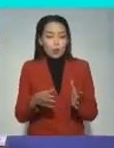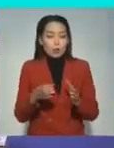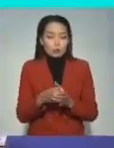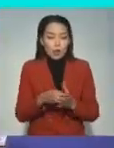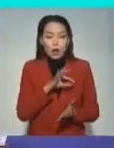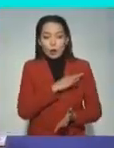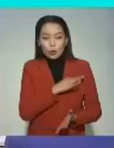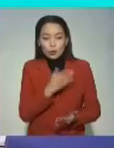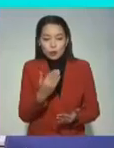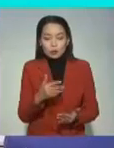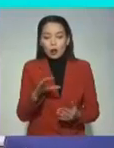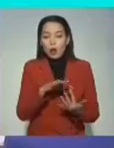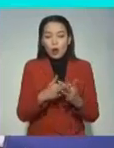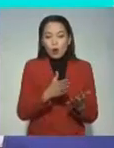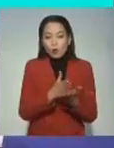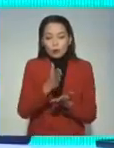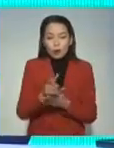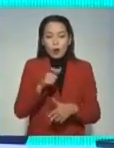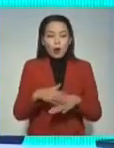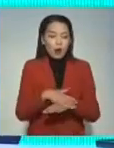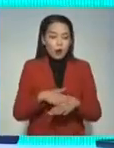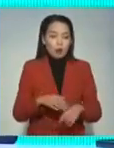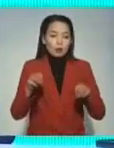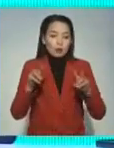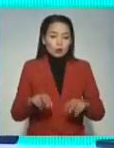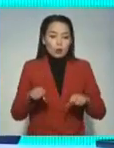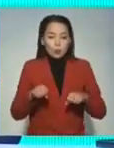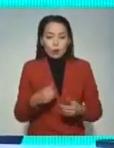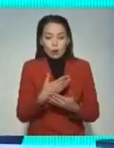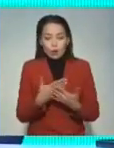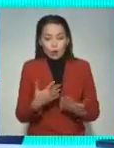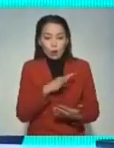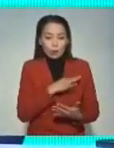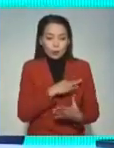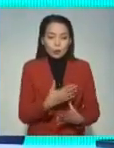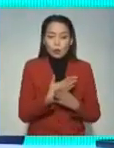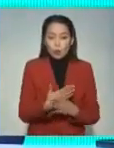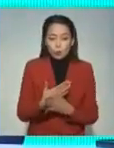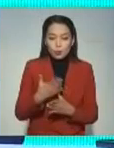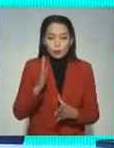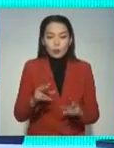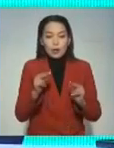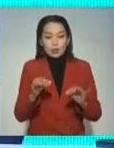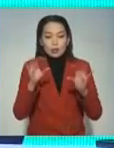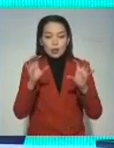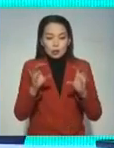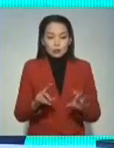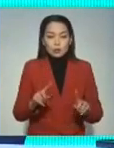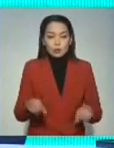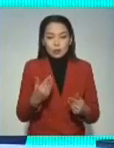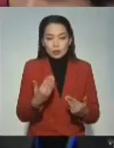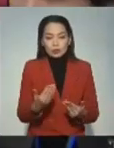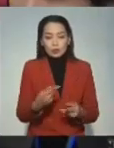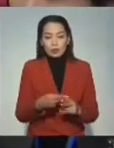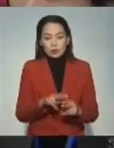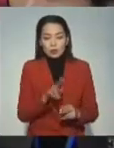заңгерлері ауыл-ауылды аралап халыққа арнайы құқықтық көмек көрсететін болады. Әділдік пен заңның үстемдік құру осындай нақты